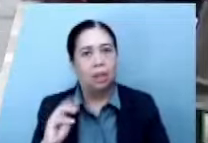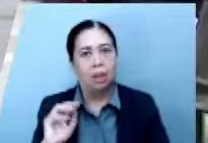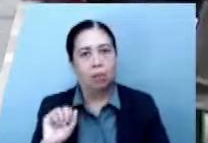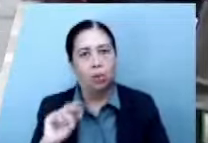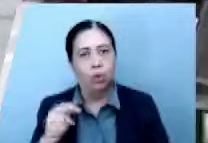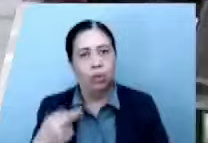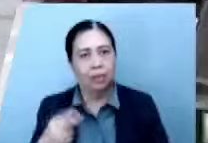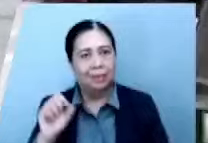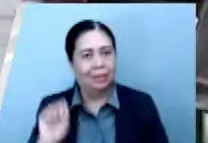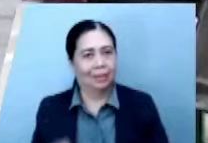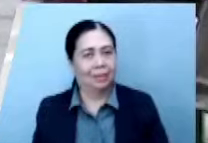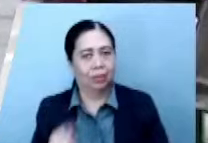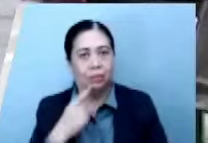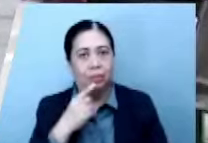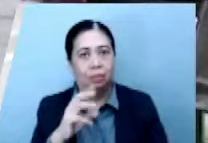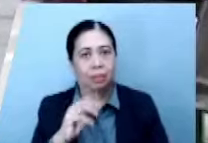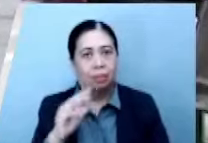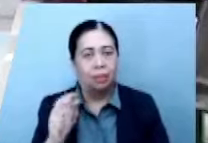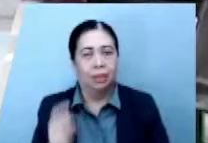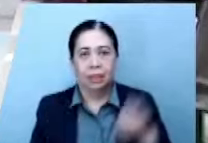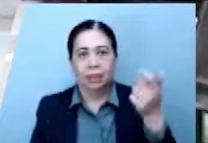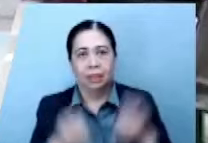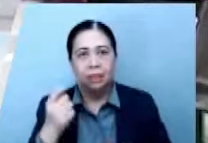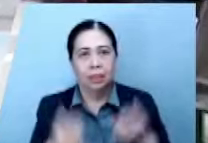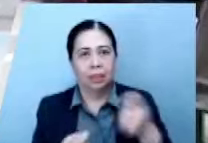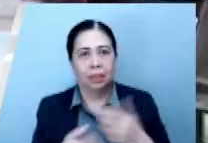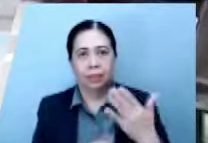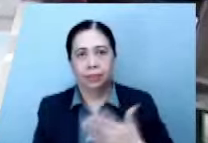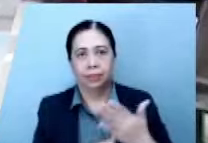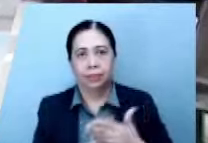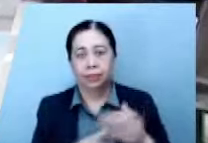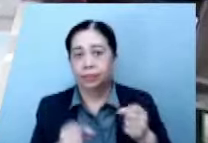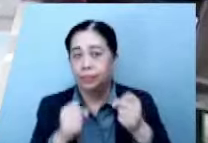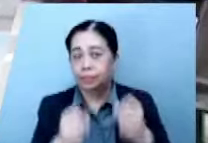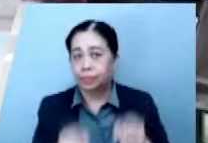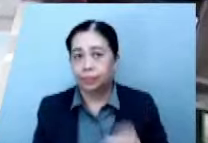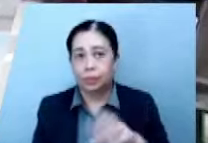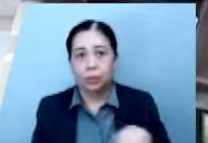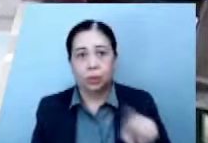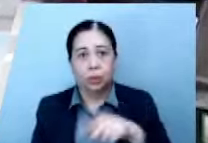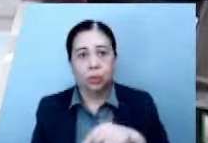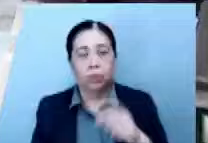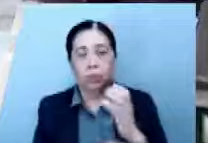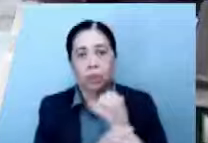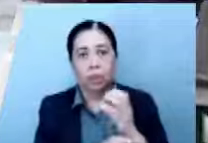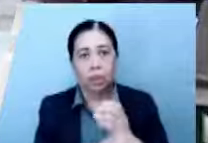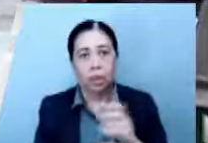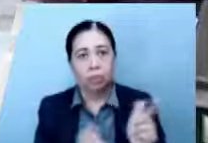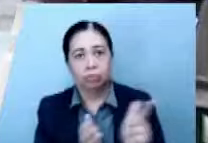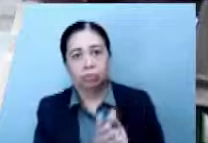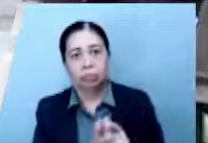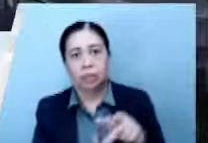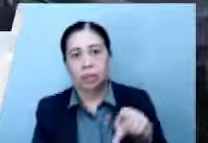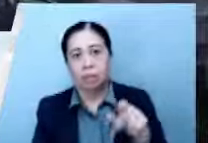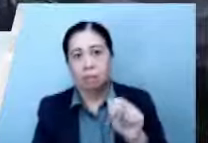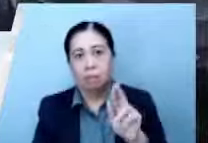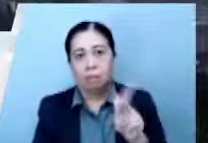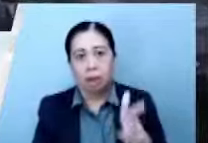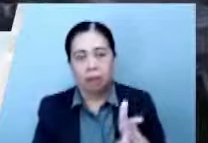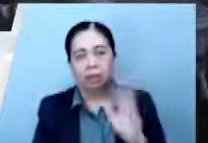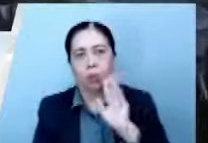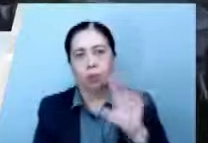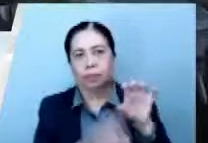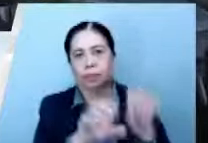sa MMDA, babaklasin ang mga nakaharang sa daan at yung mga sasakyan na illegal na nakapark ay huhulihin.